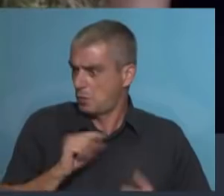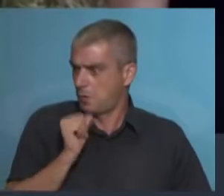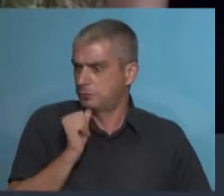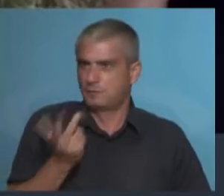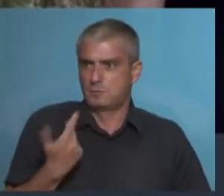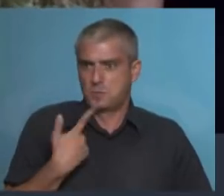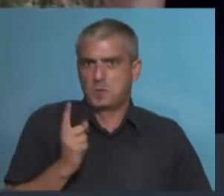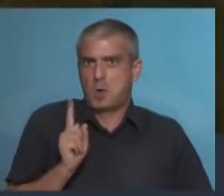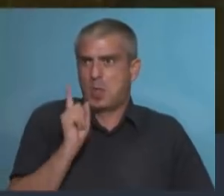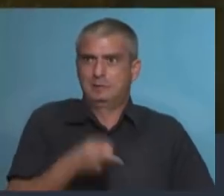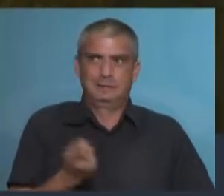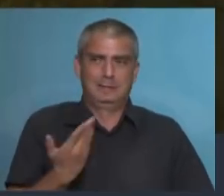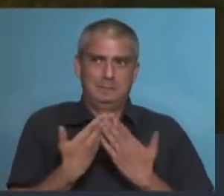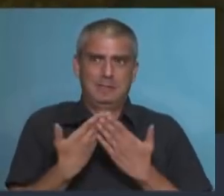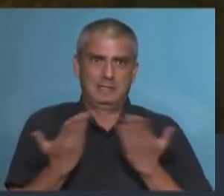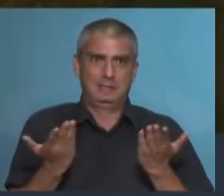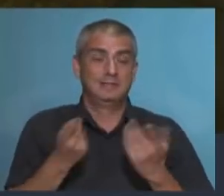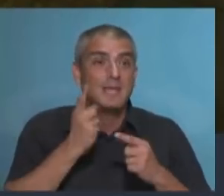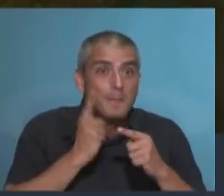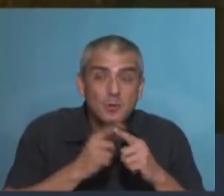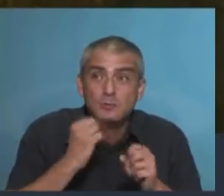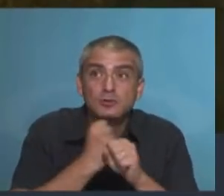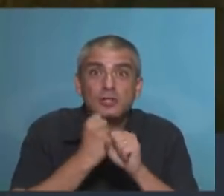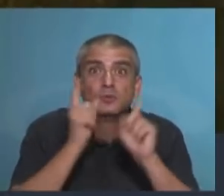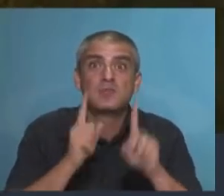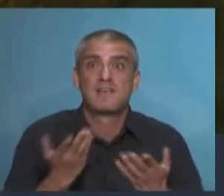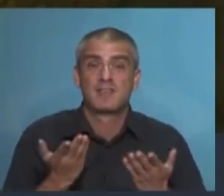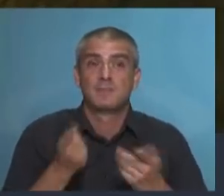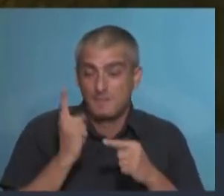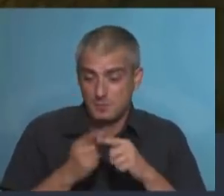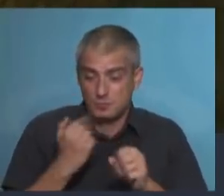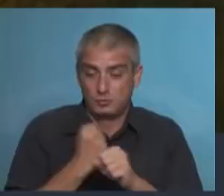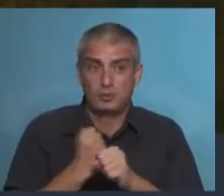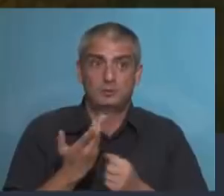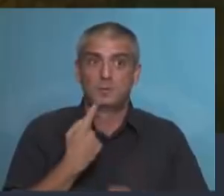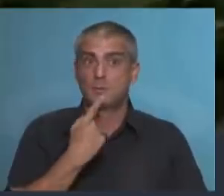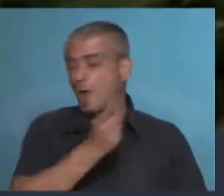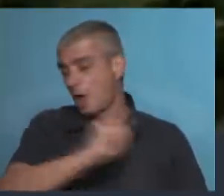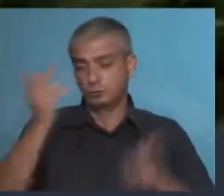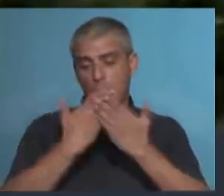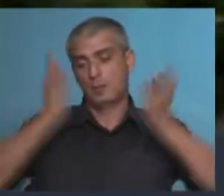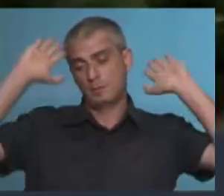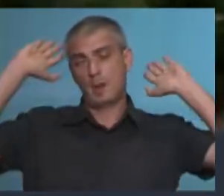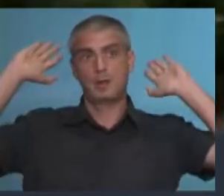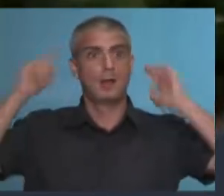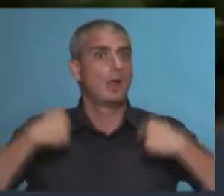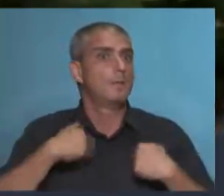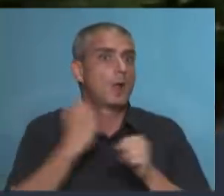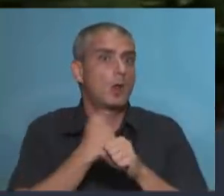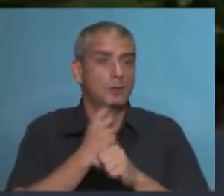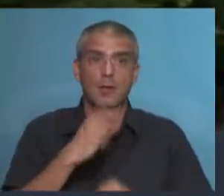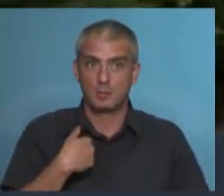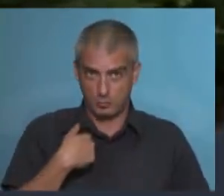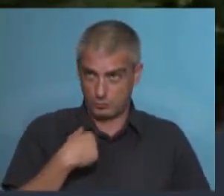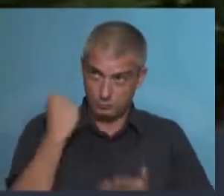אנחנו לא צריכים בית כנסת. זה בדיוק מה שעשו היוונים. זה בדיוק מה שעושים היום, אומרים לכם, אסור לכם להתפלל. מה יכולנו לעשות? האם יכולנו מה, להכשיר את